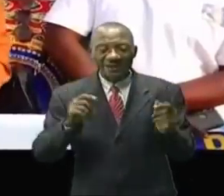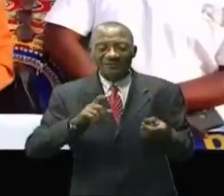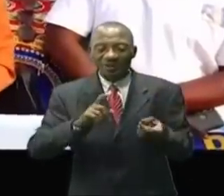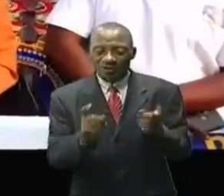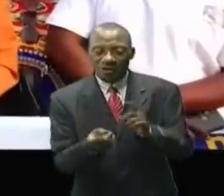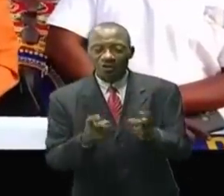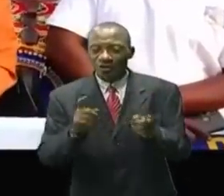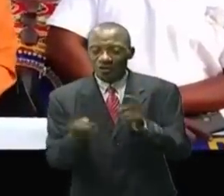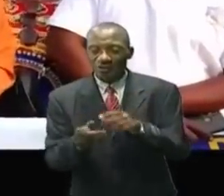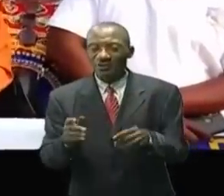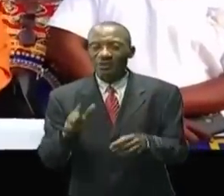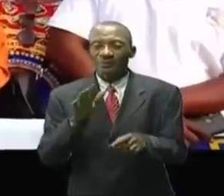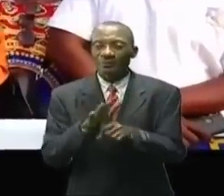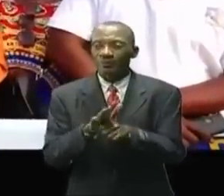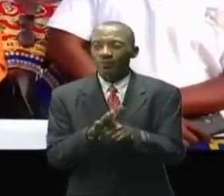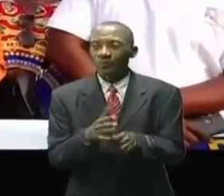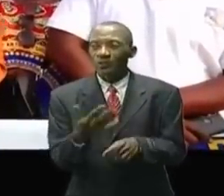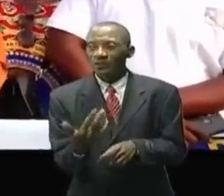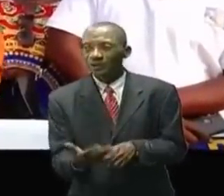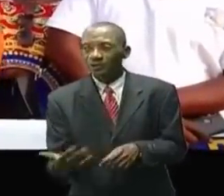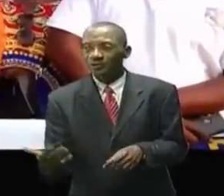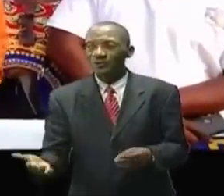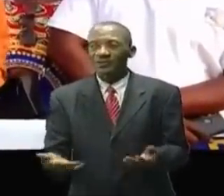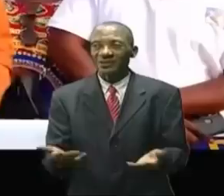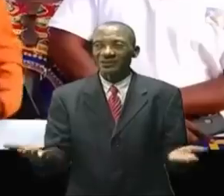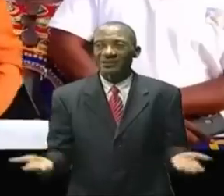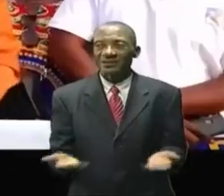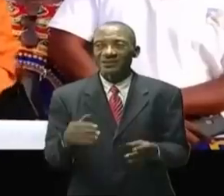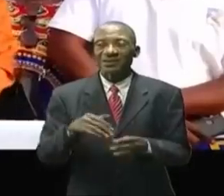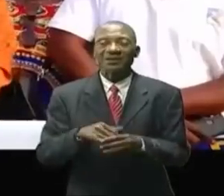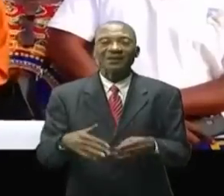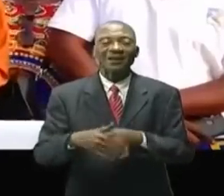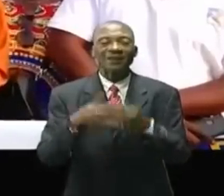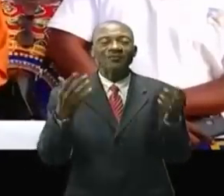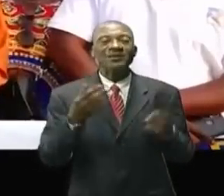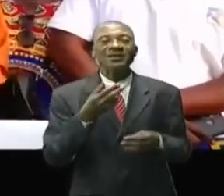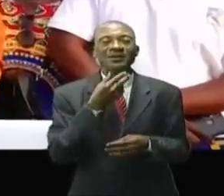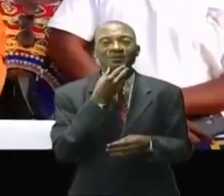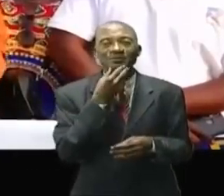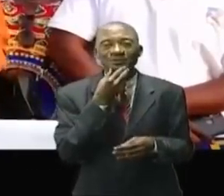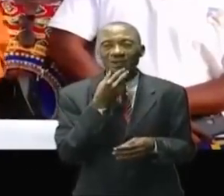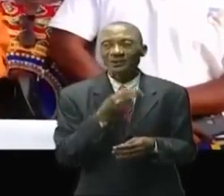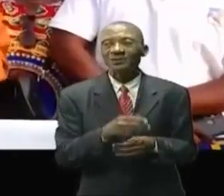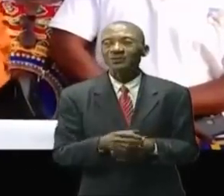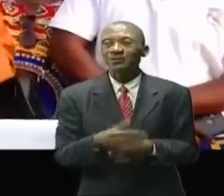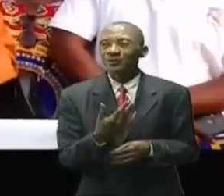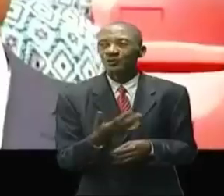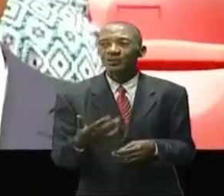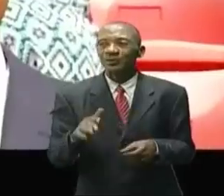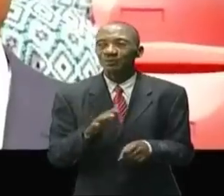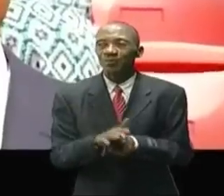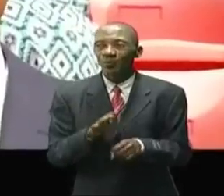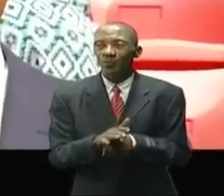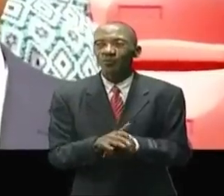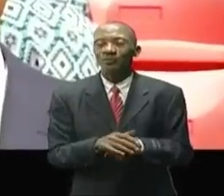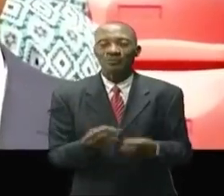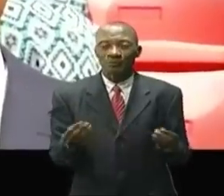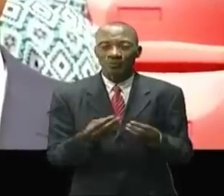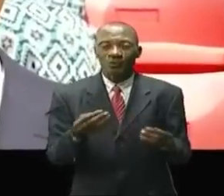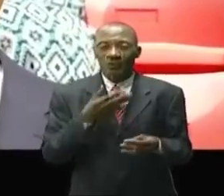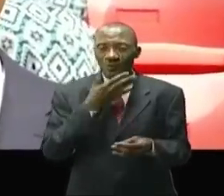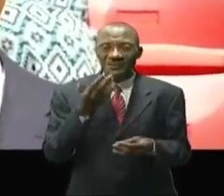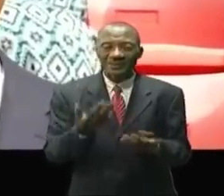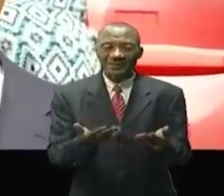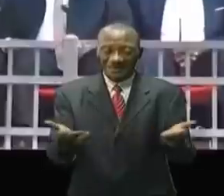de Mbujimayi, il va transformer ce Kasaï oriental parce que c'est encore chez lui. Comme il le